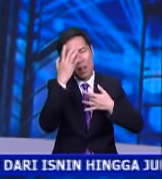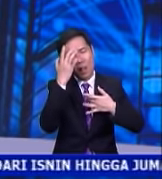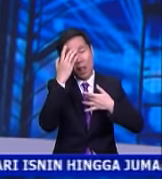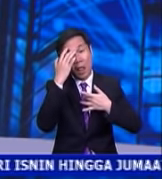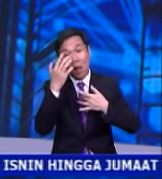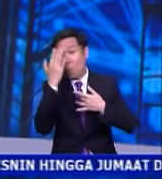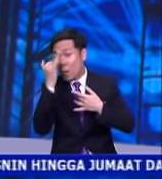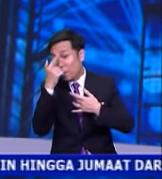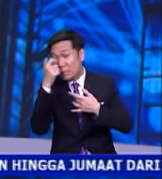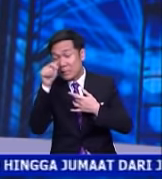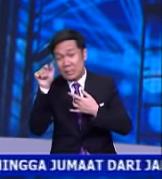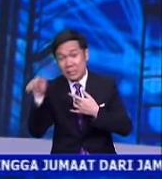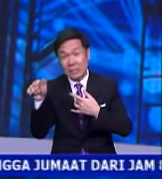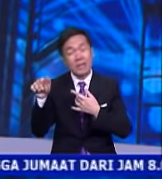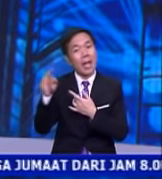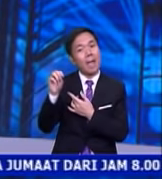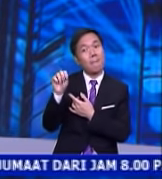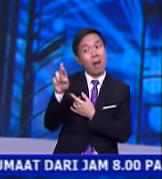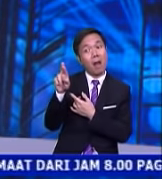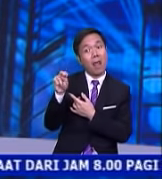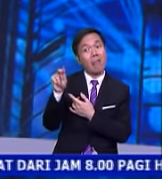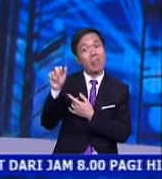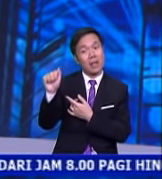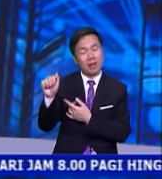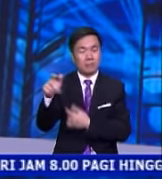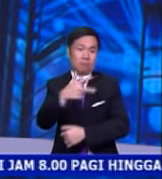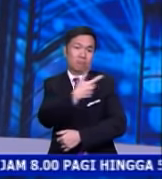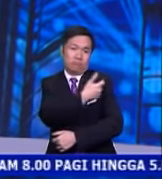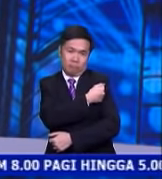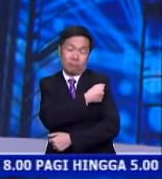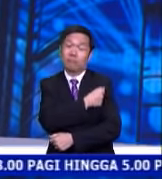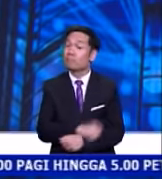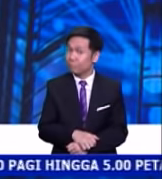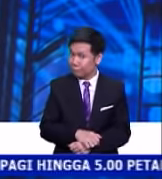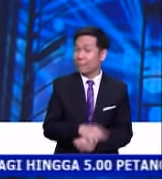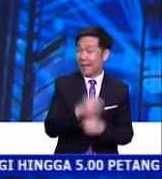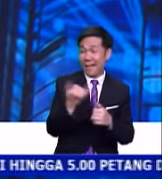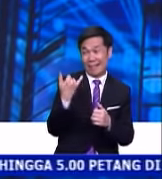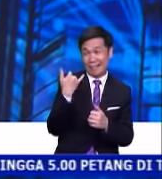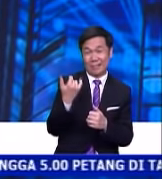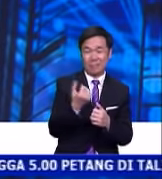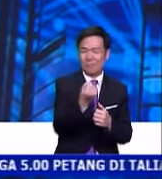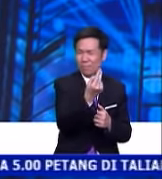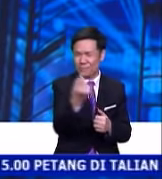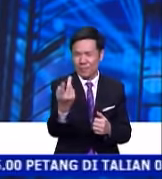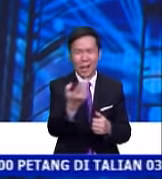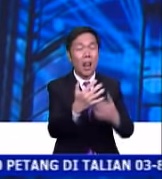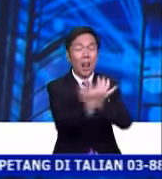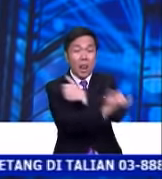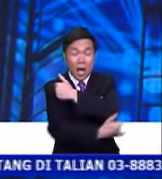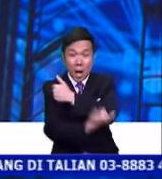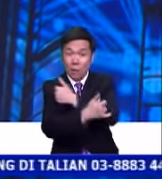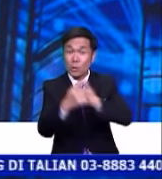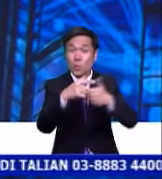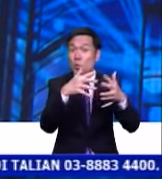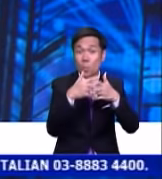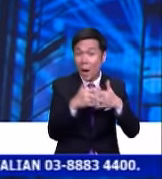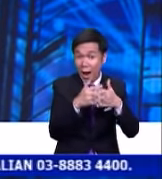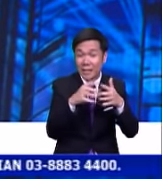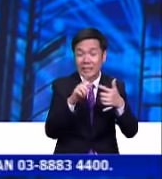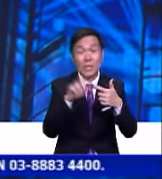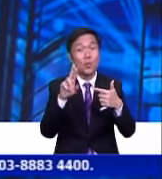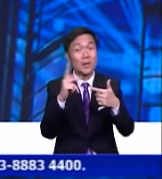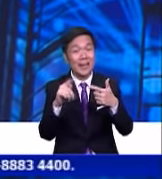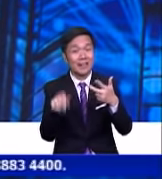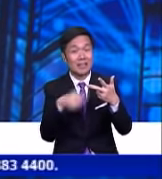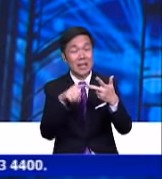ini. Kementerian Kesihatan KKM mengesahkan perkara tersebut susulan laporan yang didakwa berlaku di beberapa negara termasuk Amerika Syarikat,